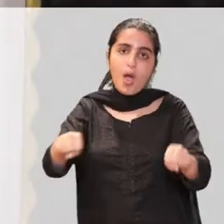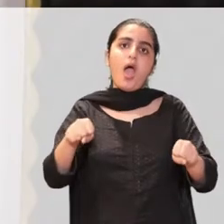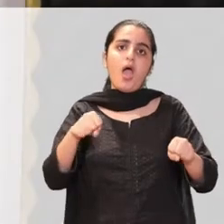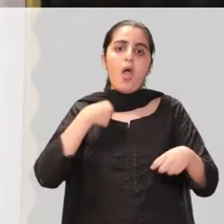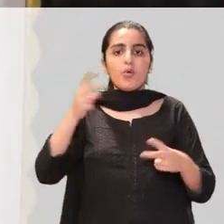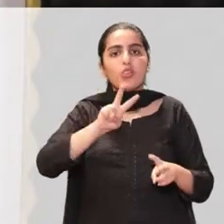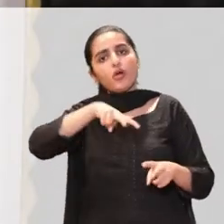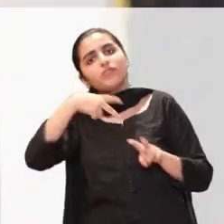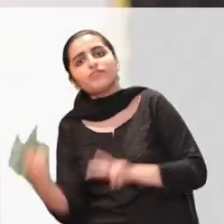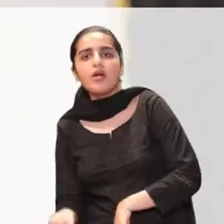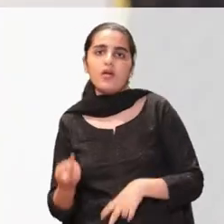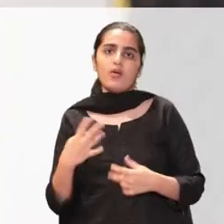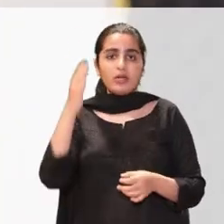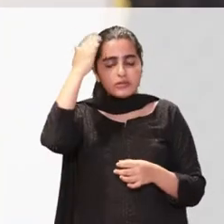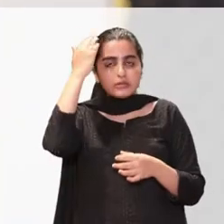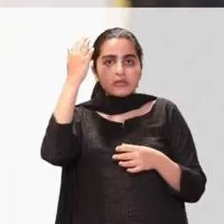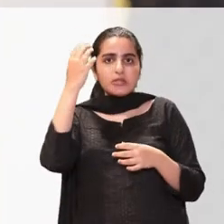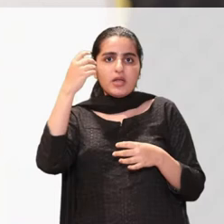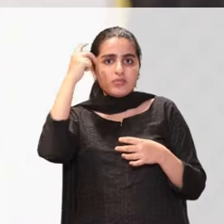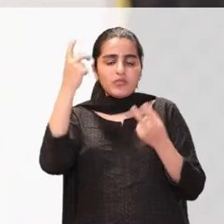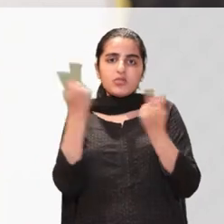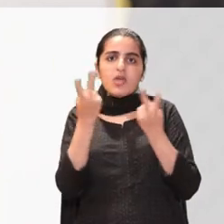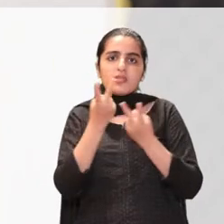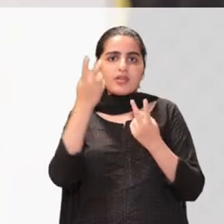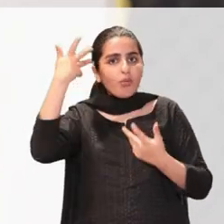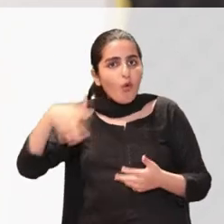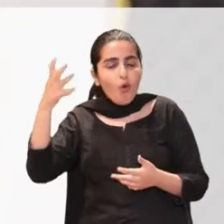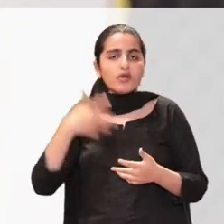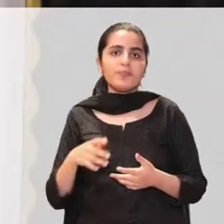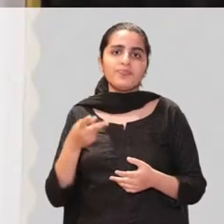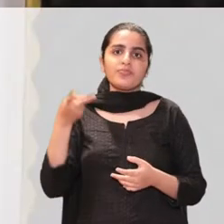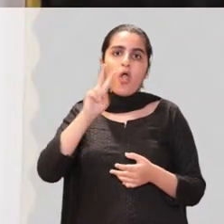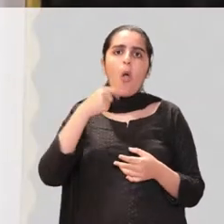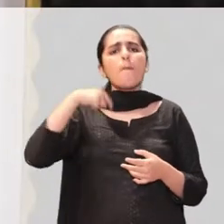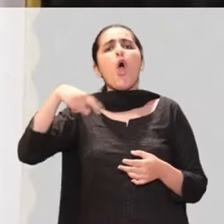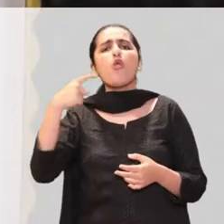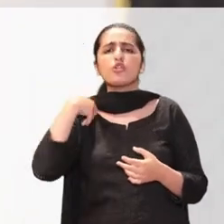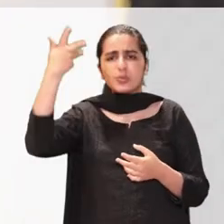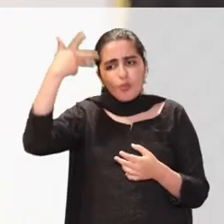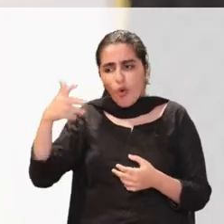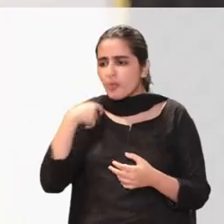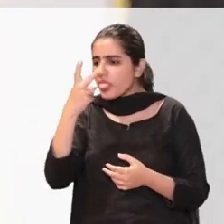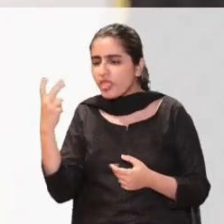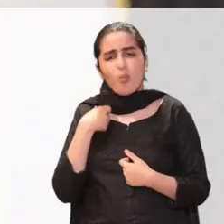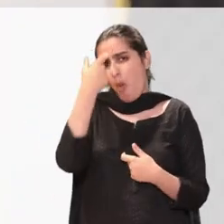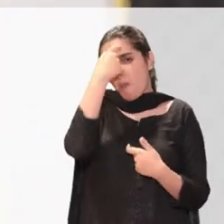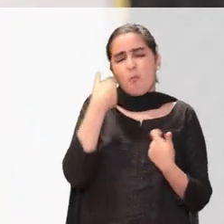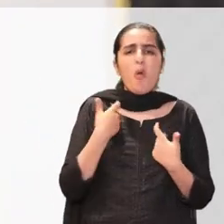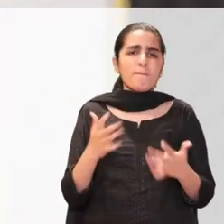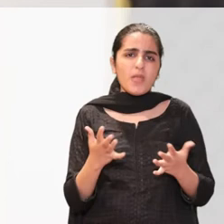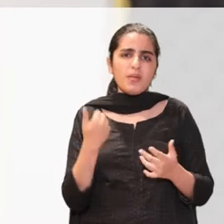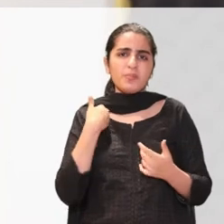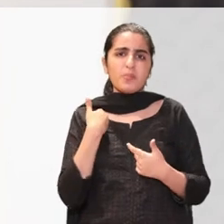और पूरा संख्या और उसमें जैसे खून देखा ना वह बेहोश हो गया और उसकी एक महीने बाद शादी थी